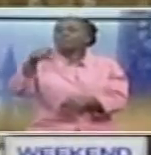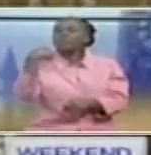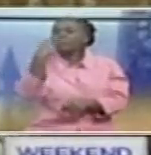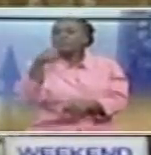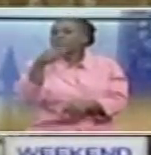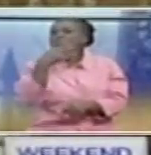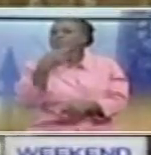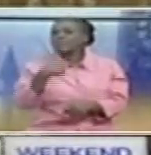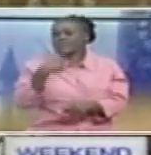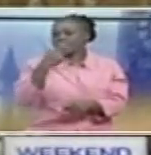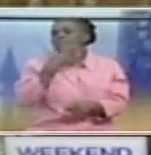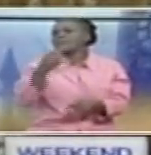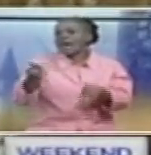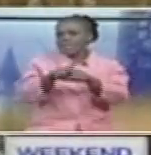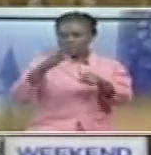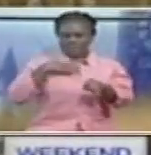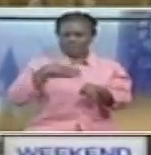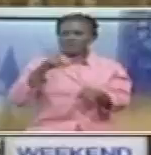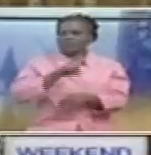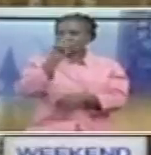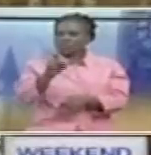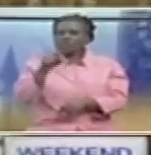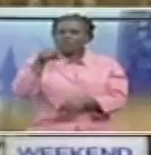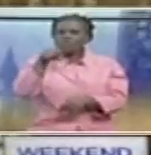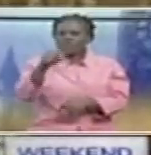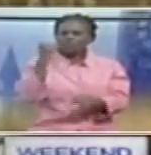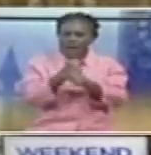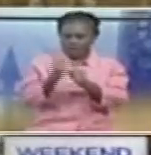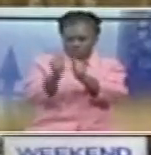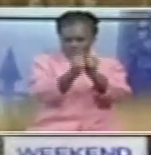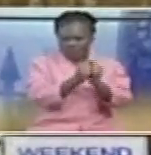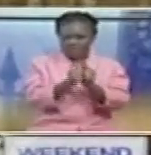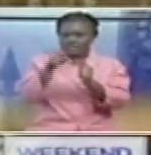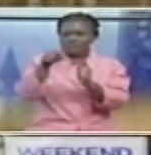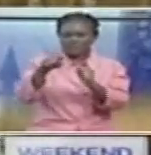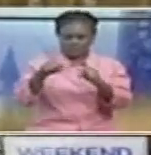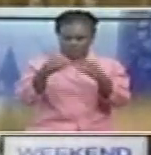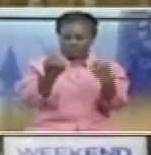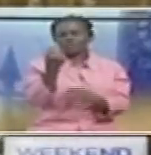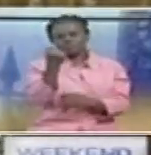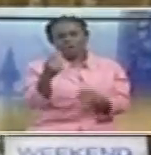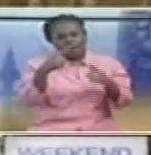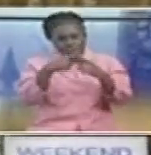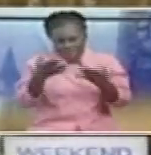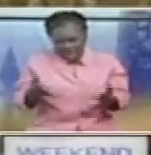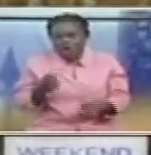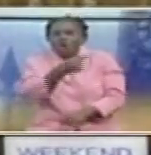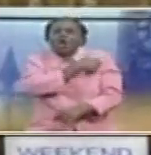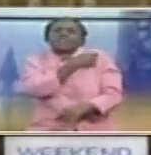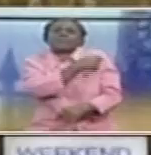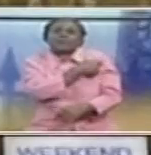nani kwangu. Nikamwambia ni brother yangu. Akaniambia sisi tunafanya kazi na yeye na amejeruhiwa kidogo lakini sasa hivi kwa